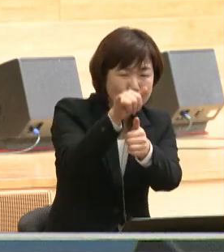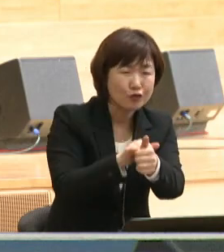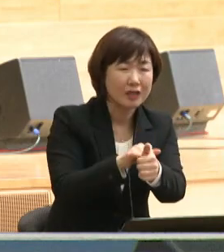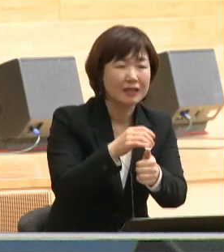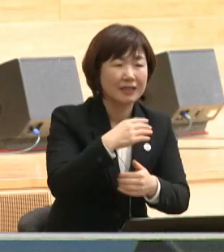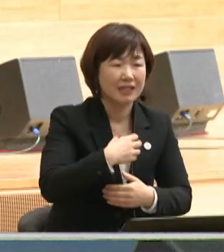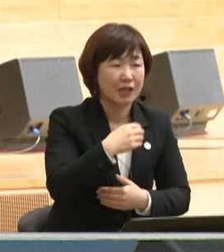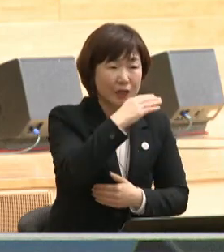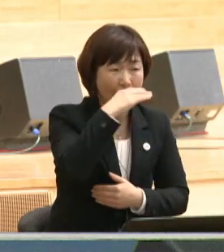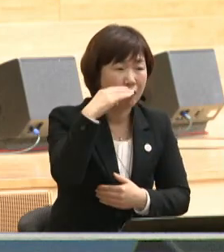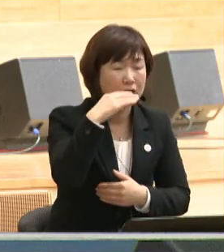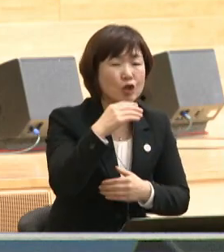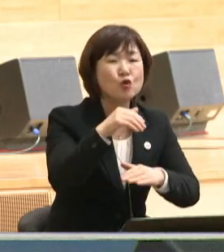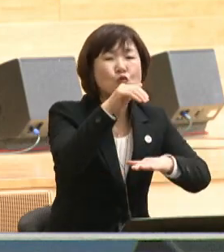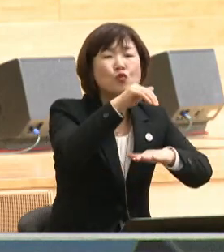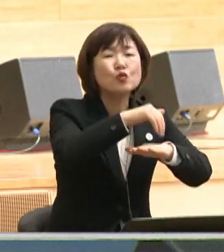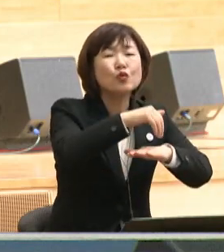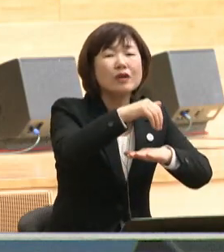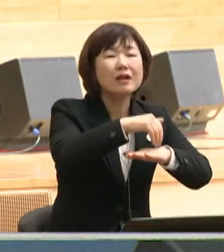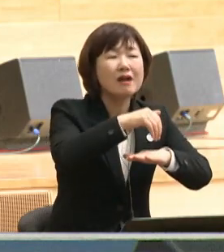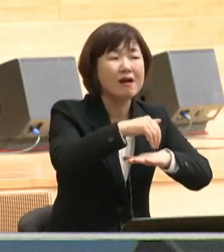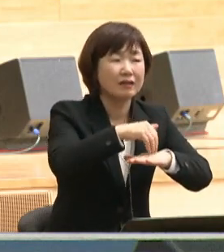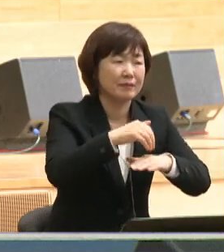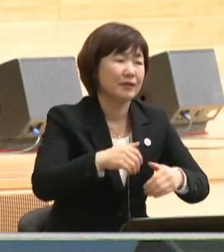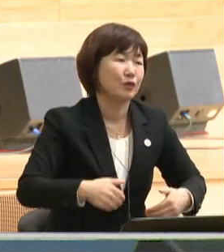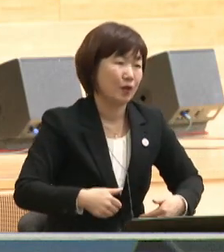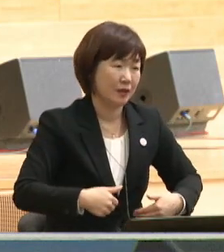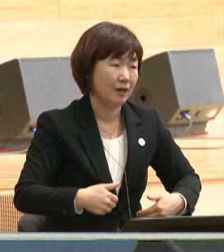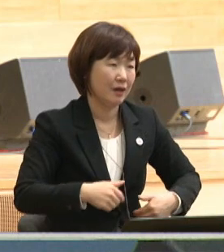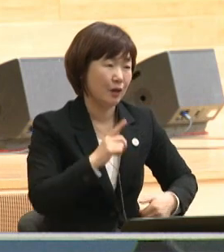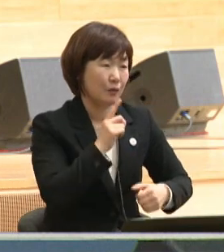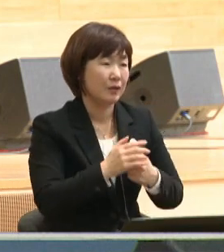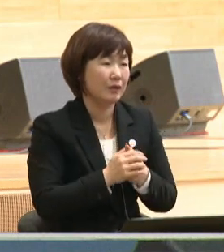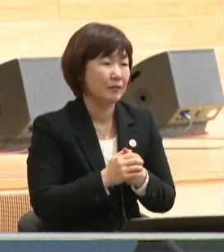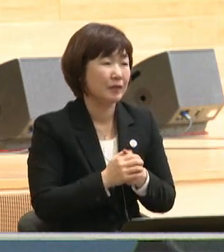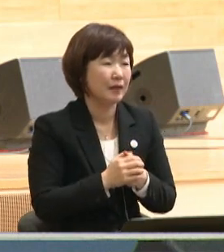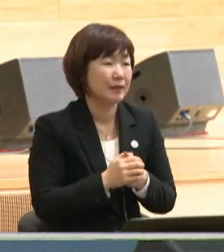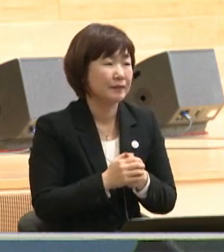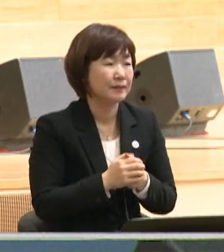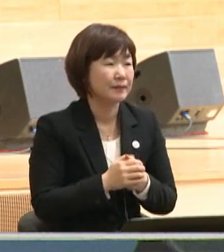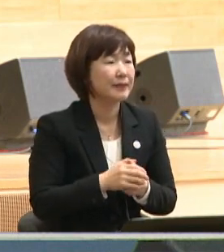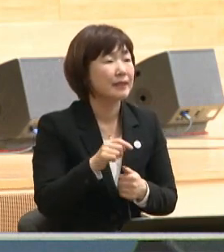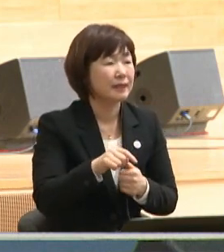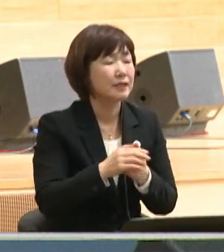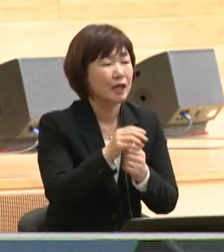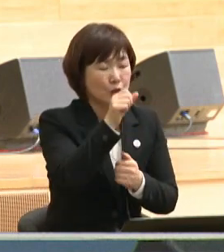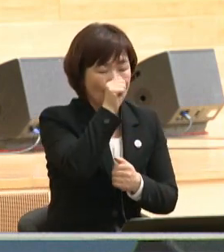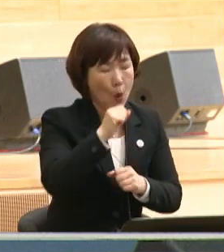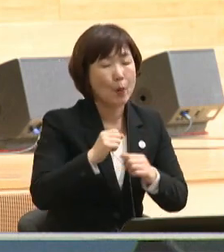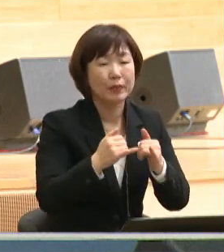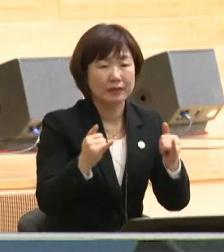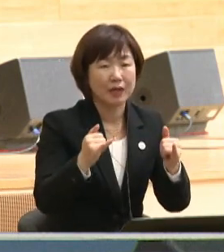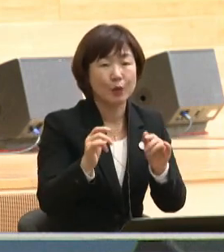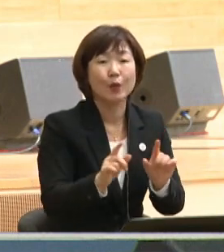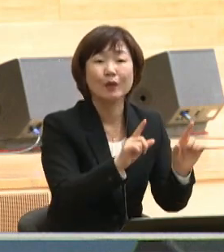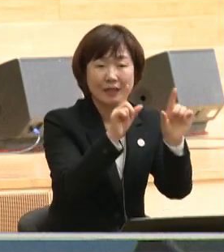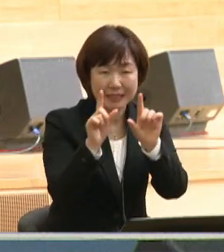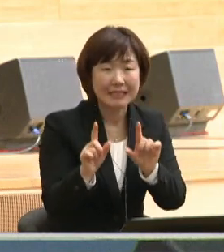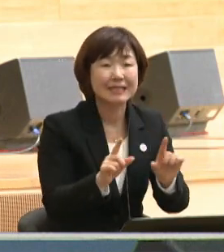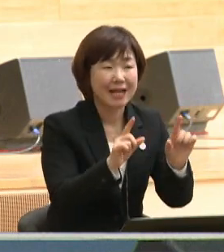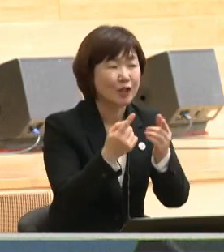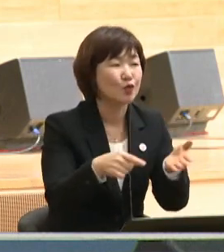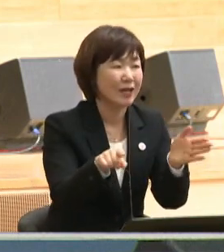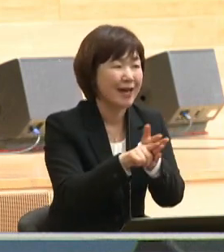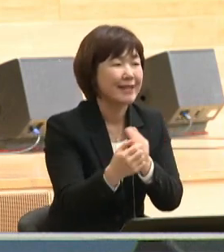경건 이것을 훈련해야 된다고 끊임없이 이야기하는 것이에요 여러분 이것이 좋은 병사로 살게 하는 힘인